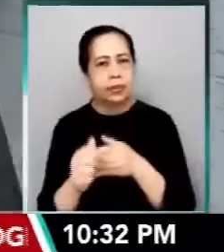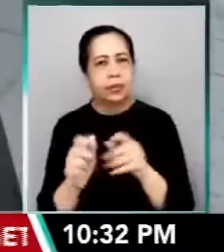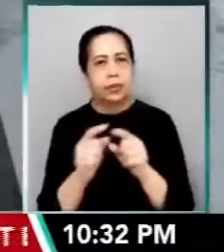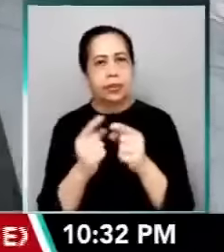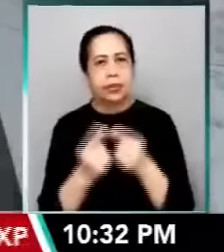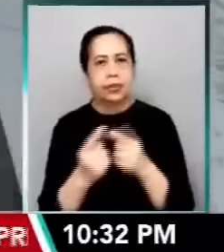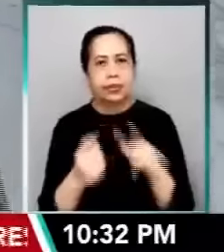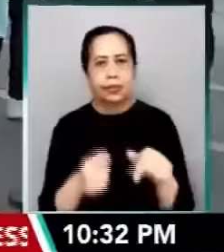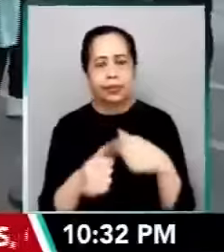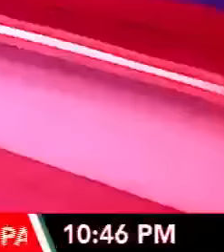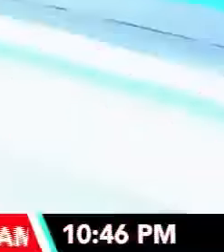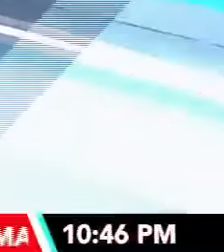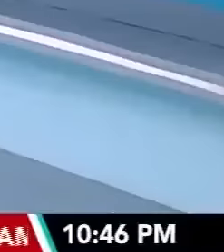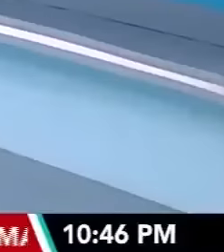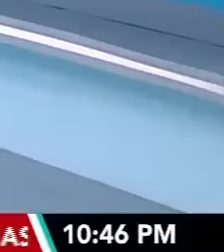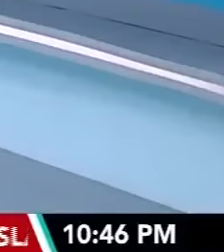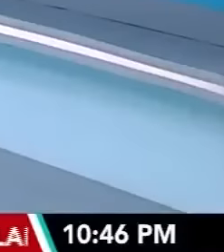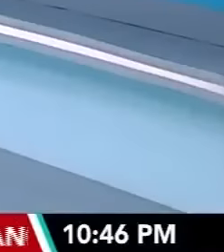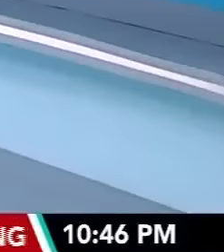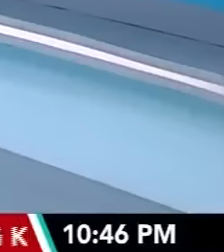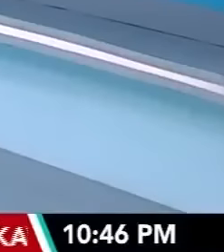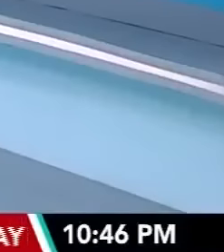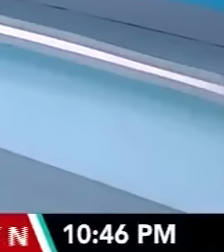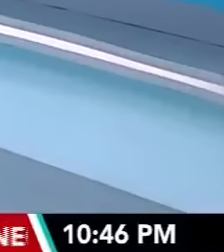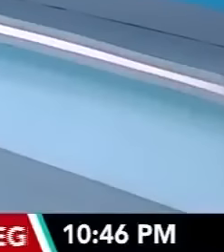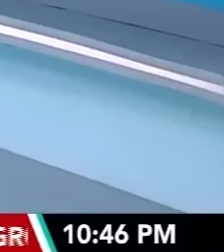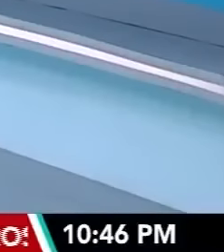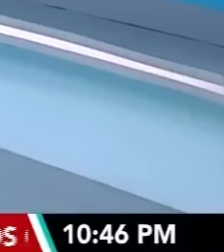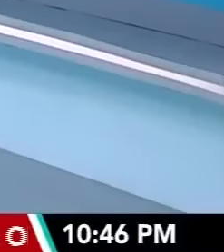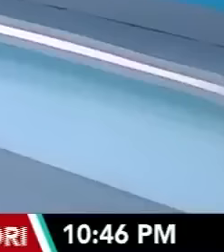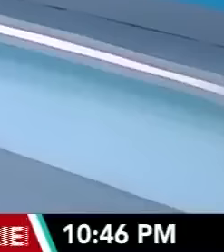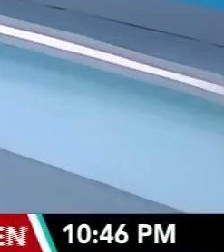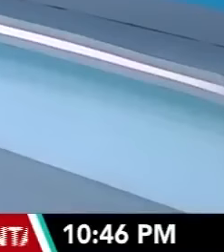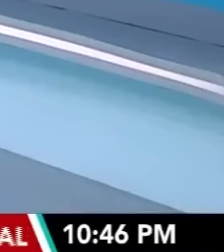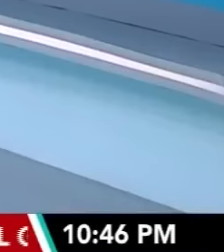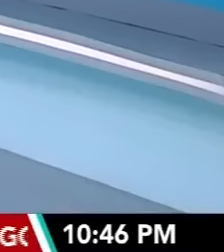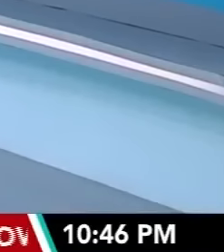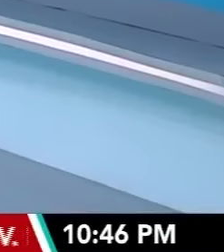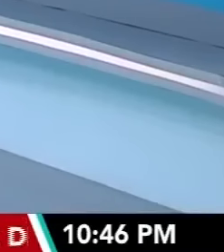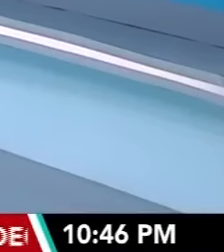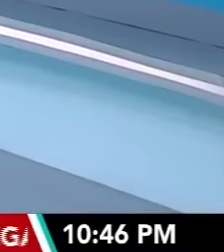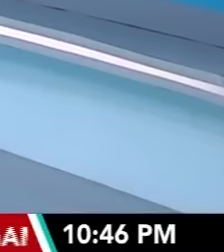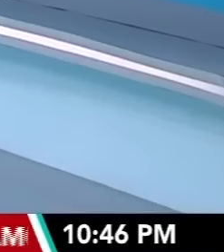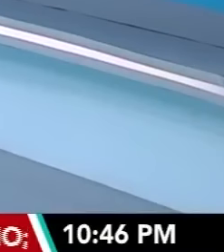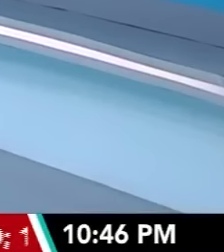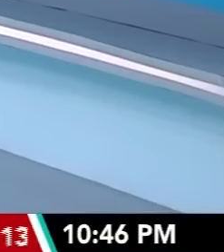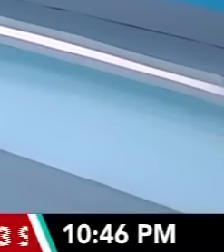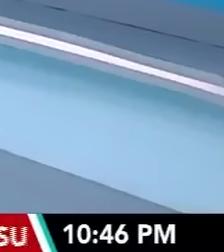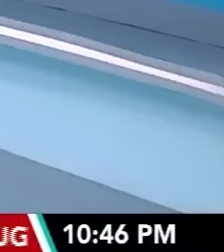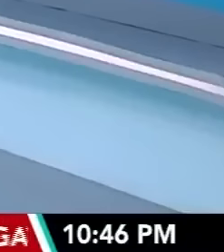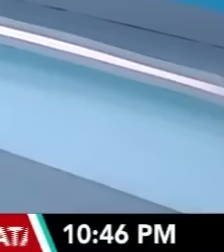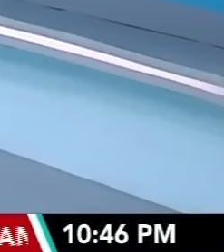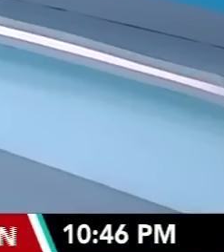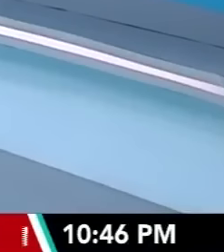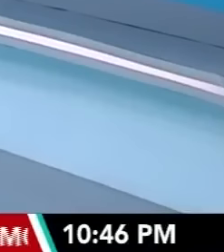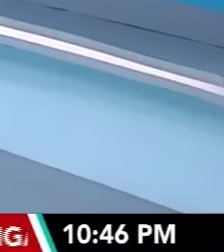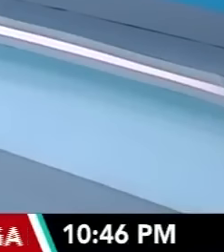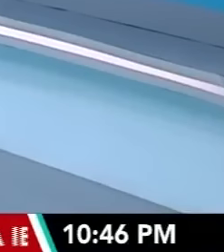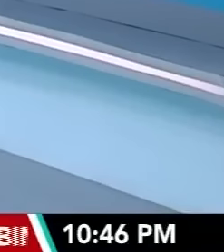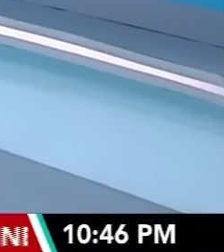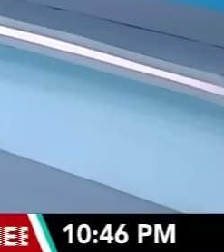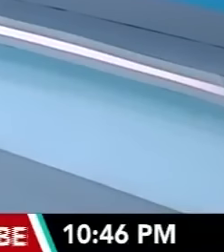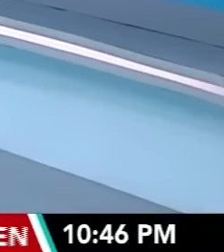Senado bukas. Bigura ang tigil pasada ng ilang jeepney operator at driver na maparalisa ang transportasyon